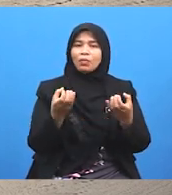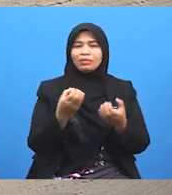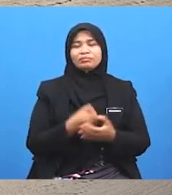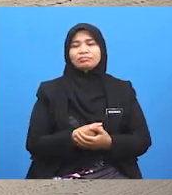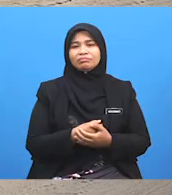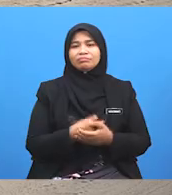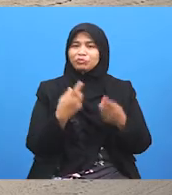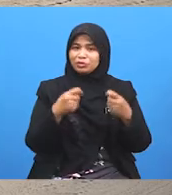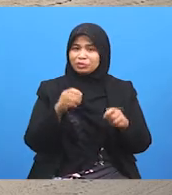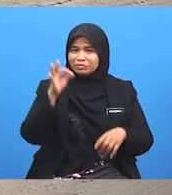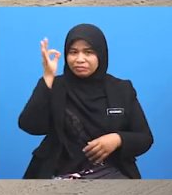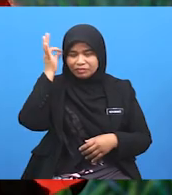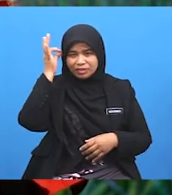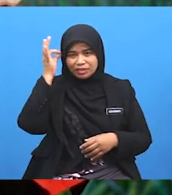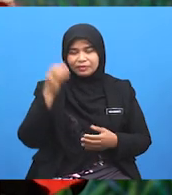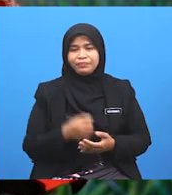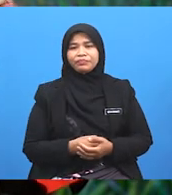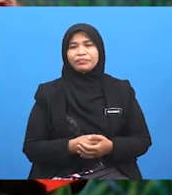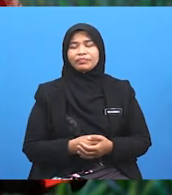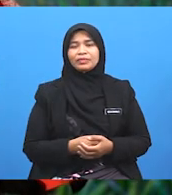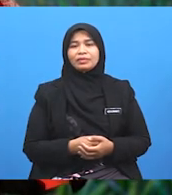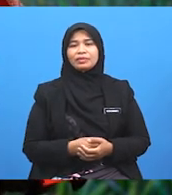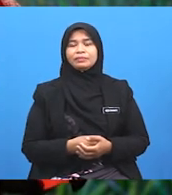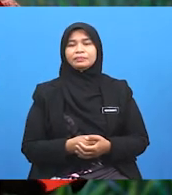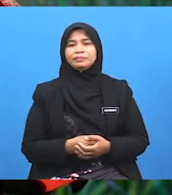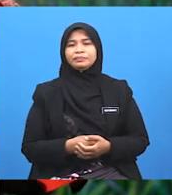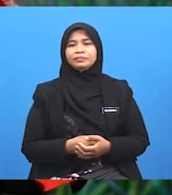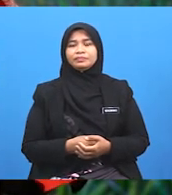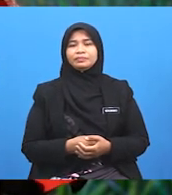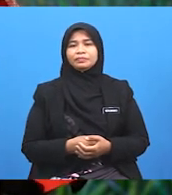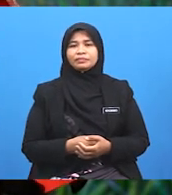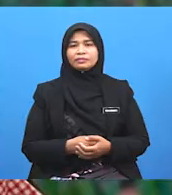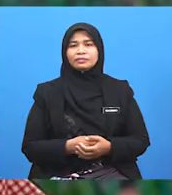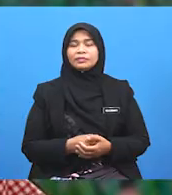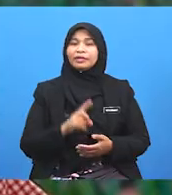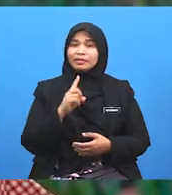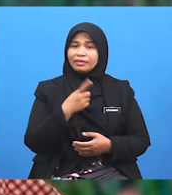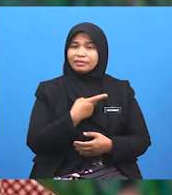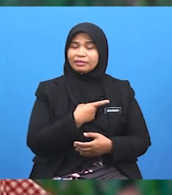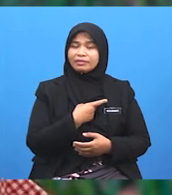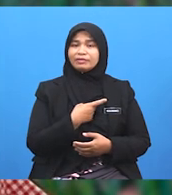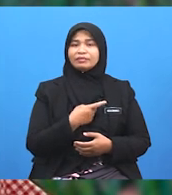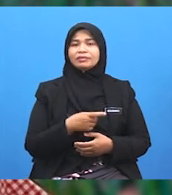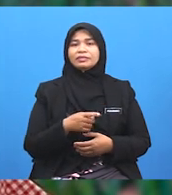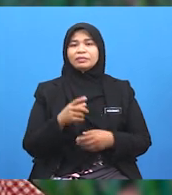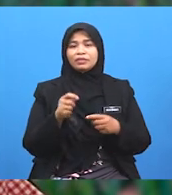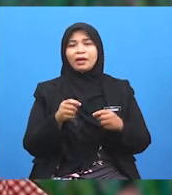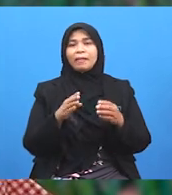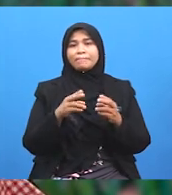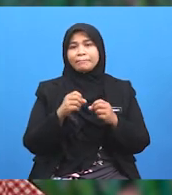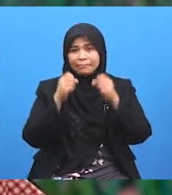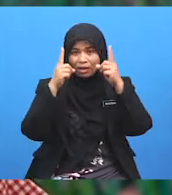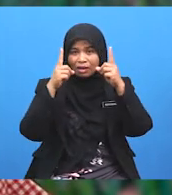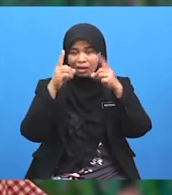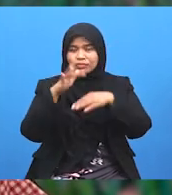Murid-murid, cuba fikirkan. Saya akan cuba, cikgu. Kita sepatutnya